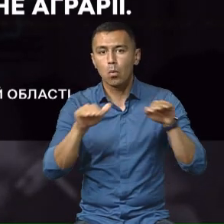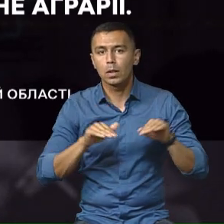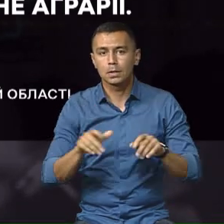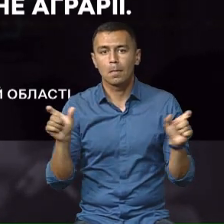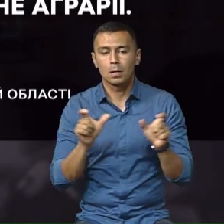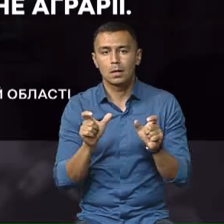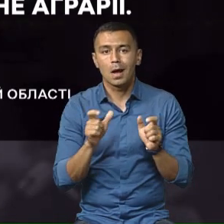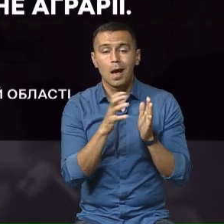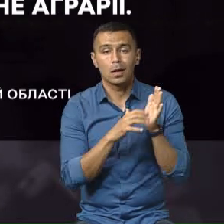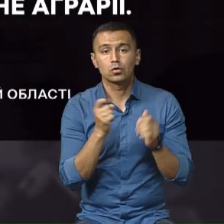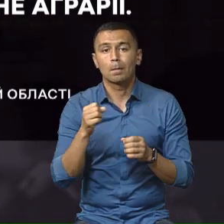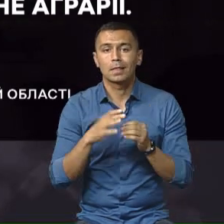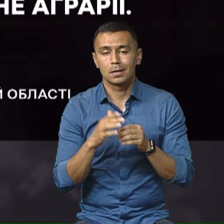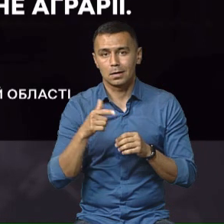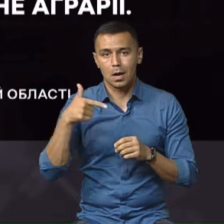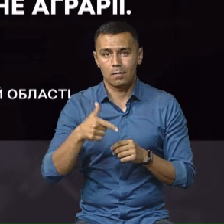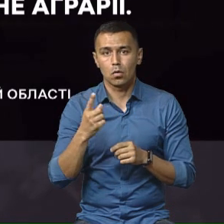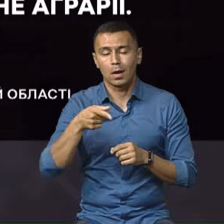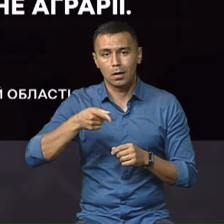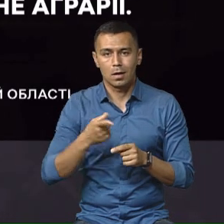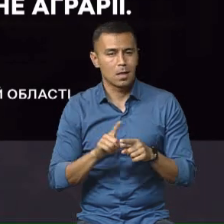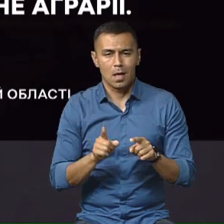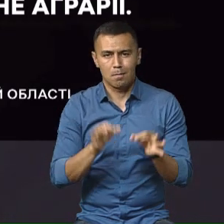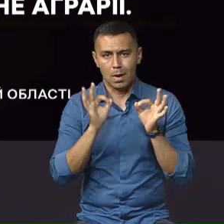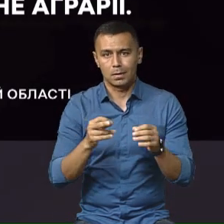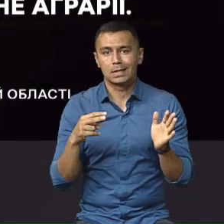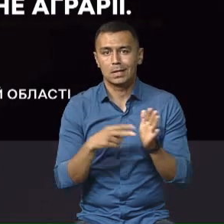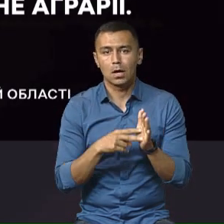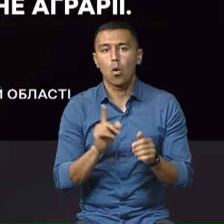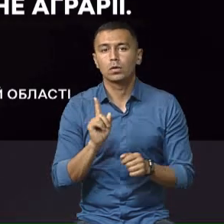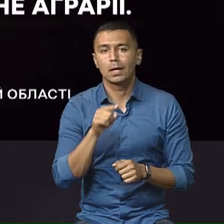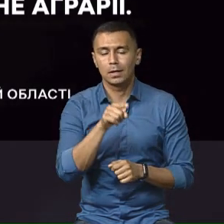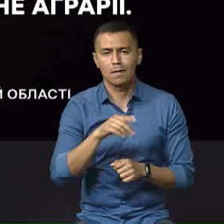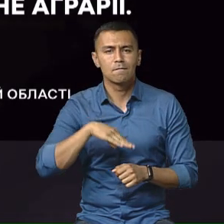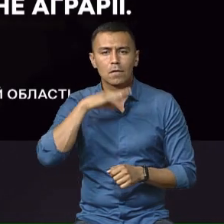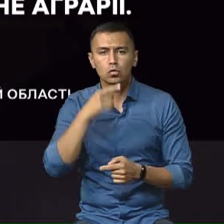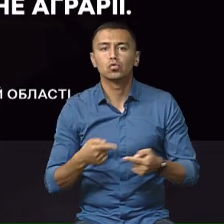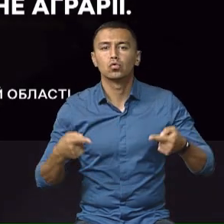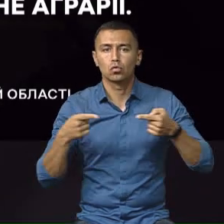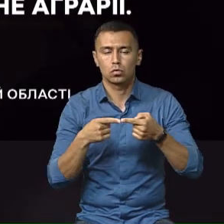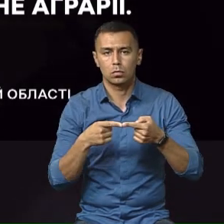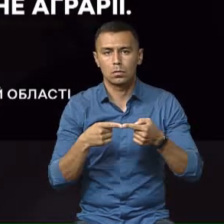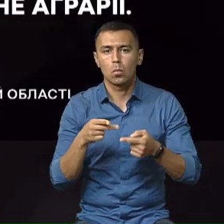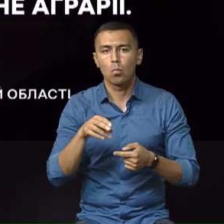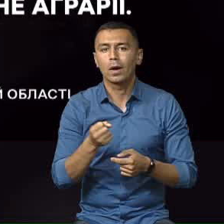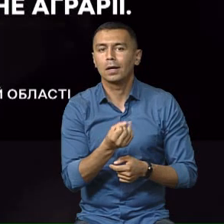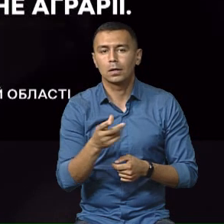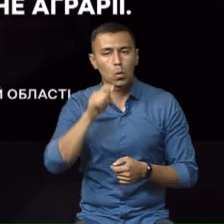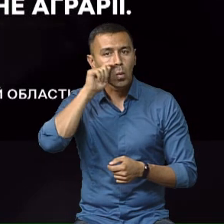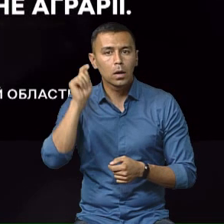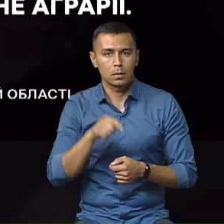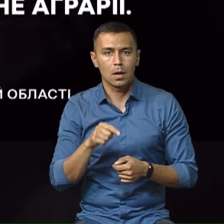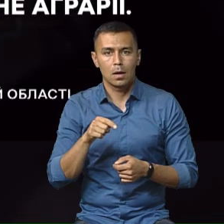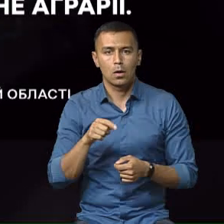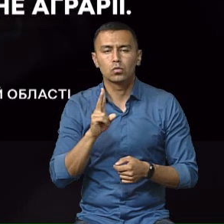гречка по 115 гривень кілограм, то це не оправдана ціна, оскільки її вистачить точно по кількості в Україні, хтось на